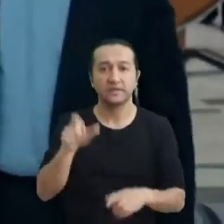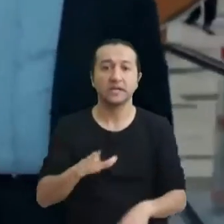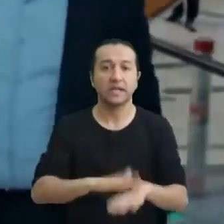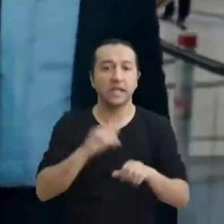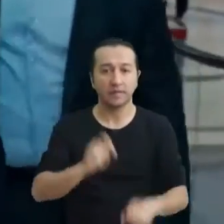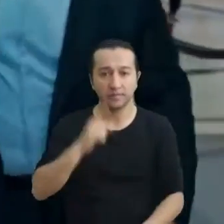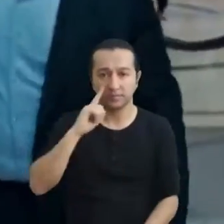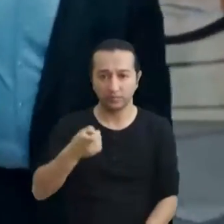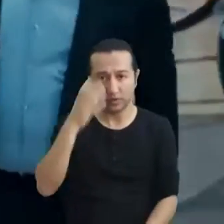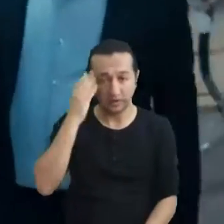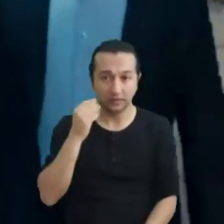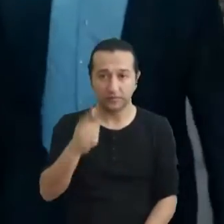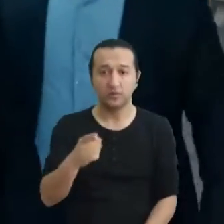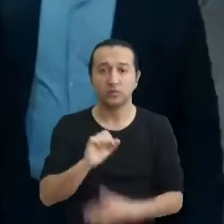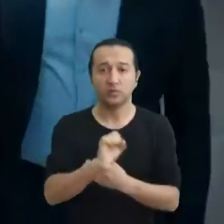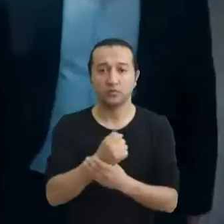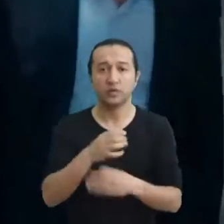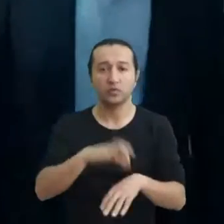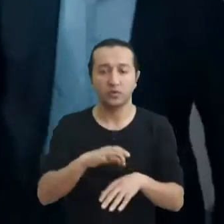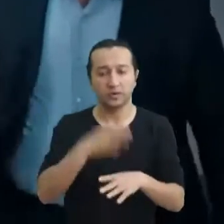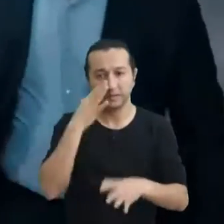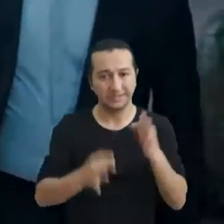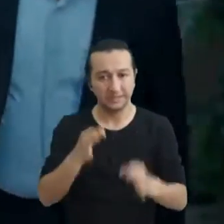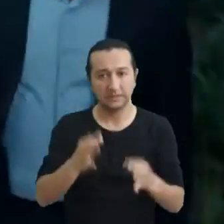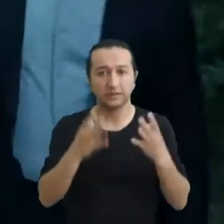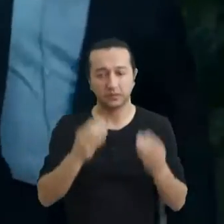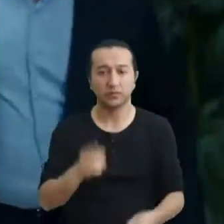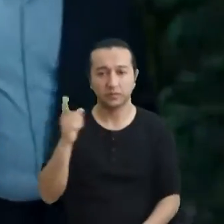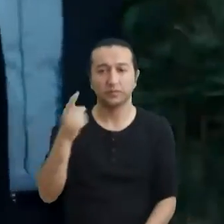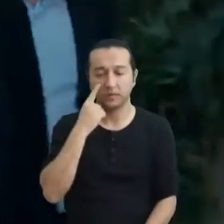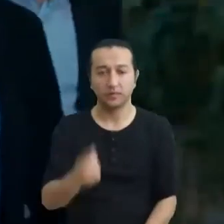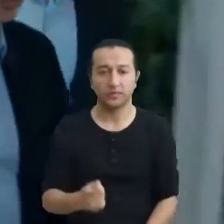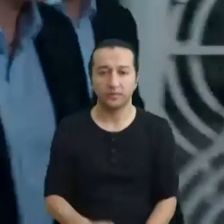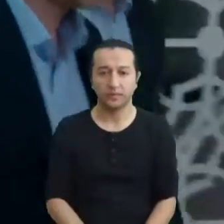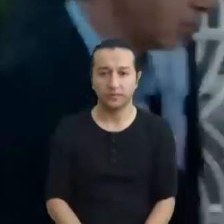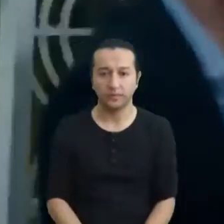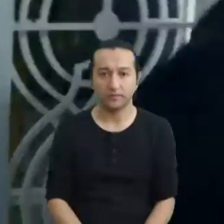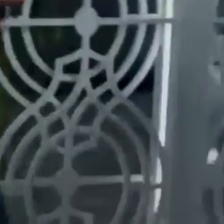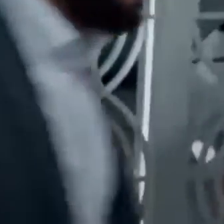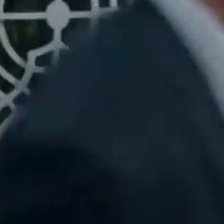yapmışlar tespit edebildiniz mi? Uzman kadromuz hassasiyetle ilgileniyorlar Cahit Bey.